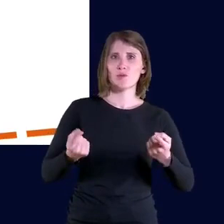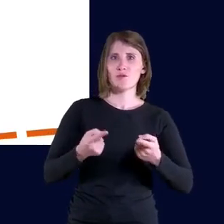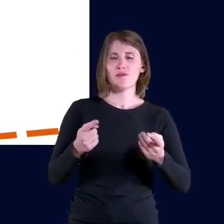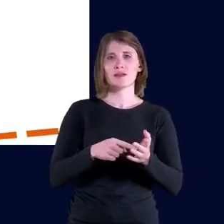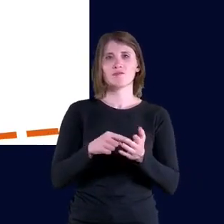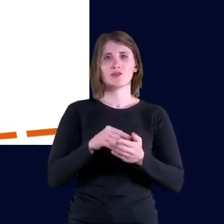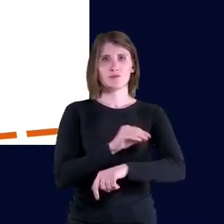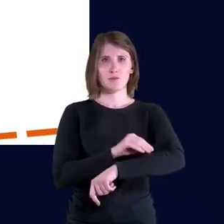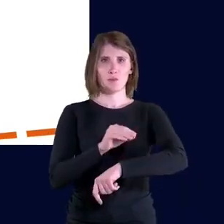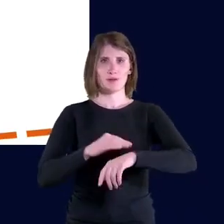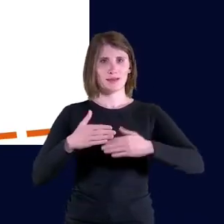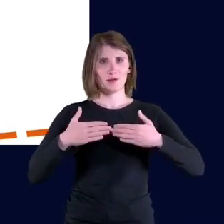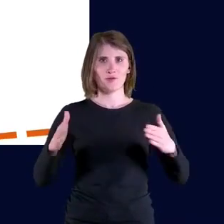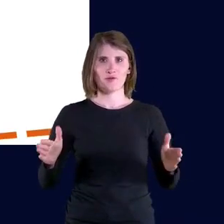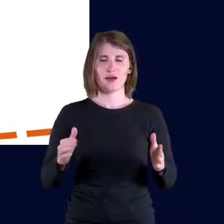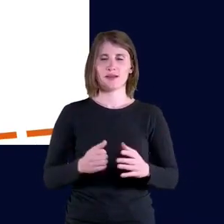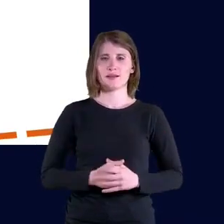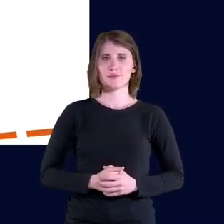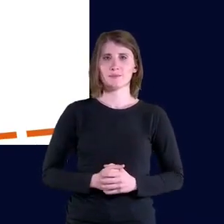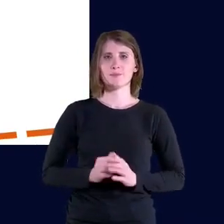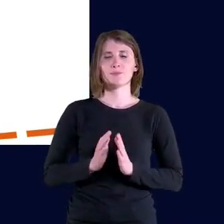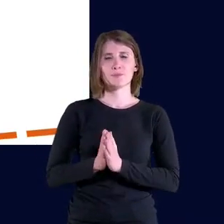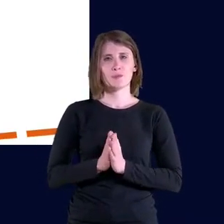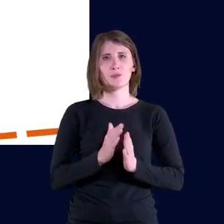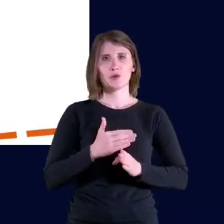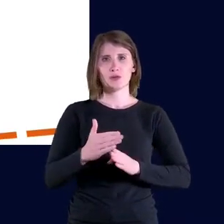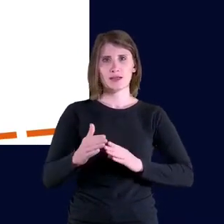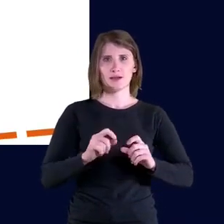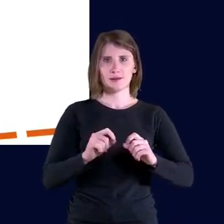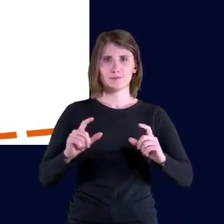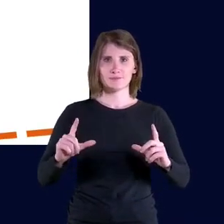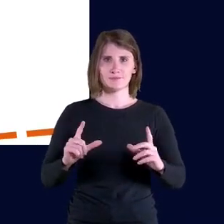otwartym Poproszę kolejny slajd